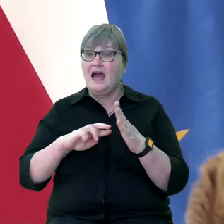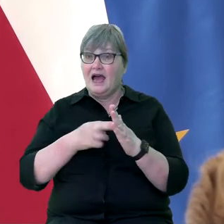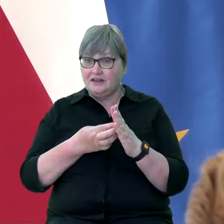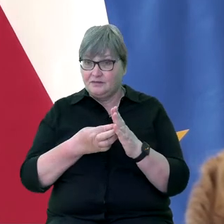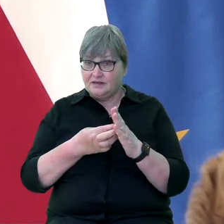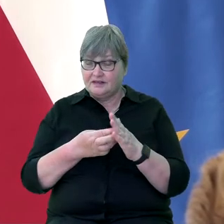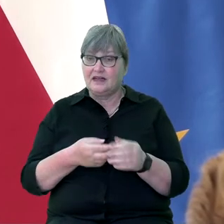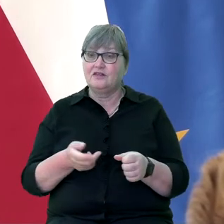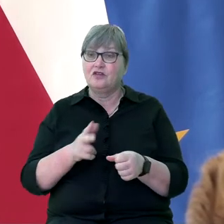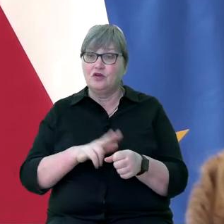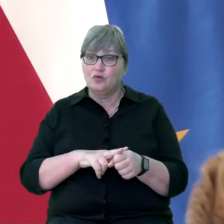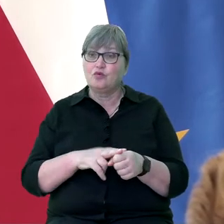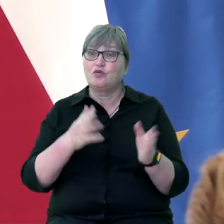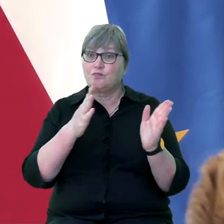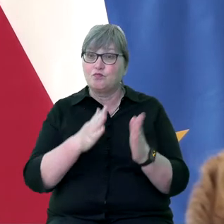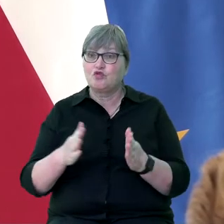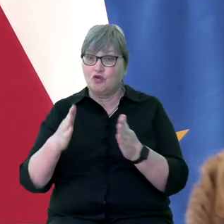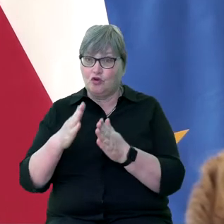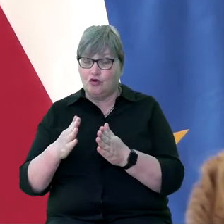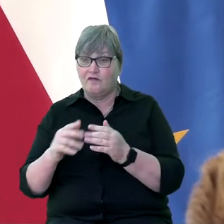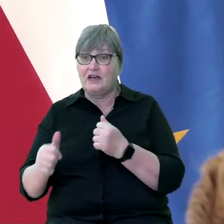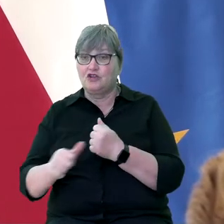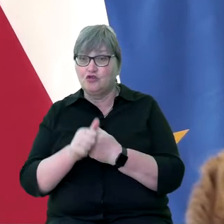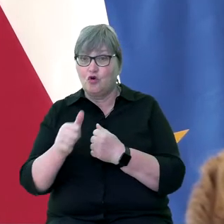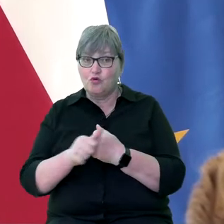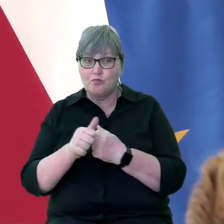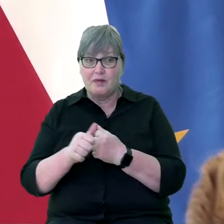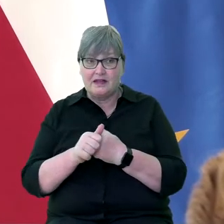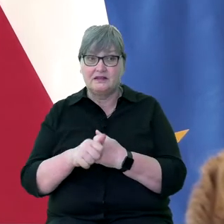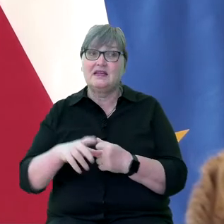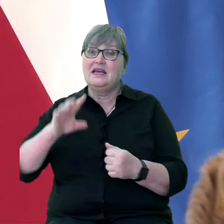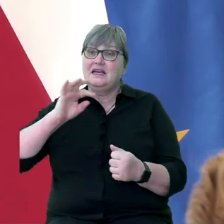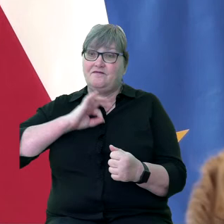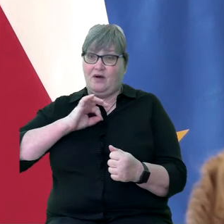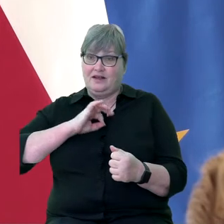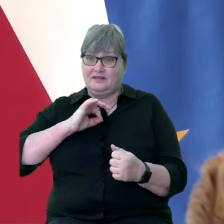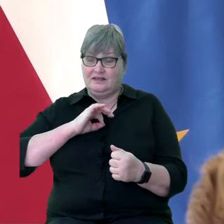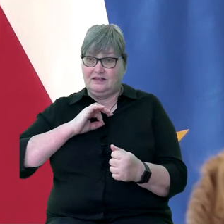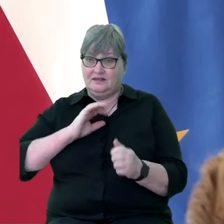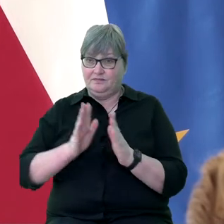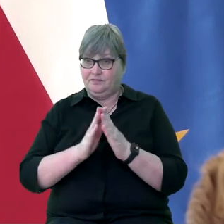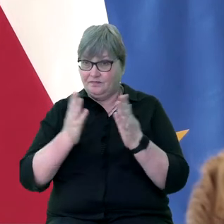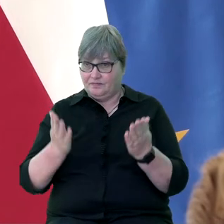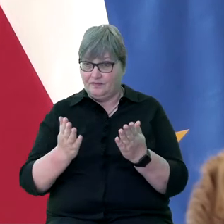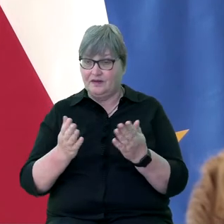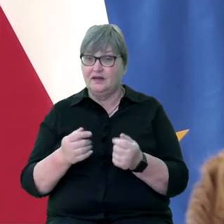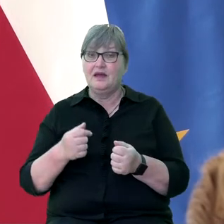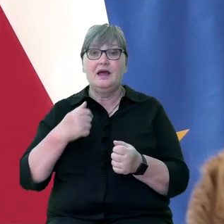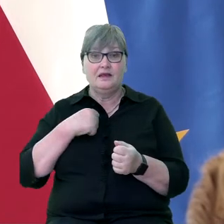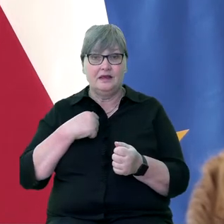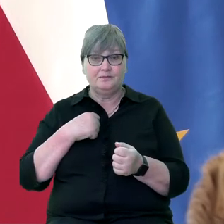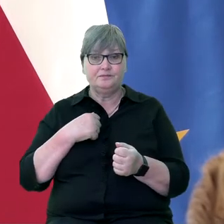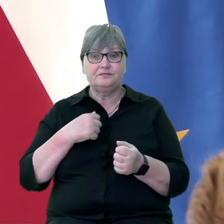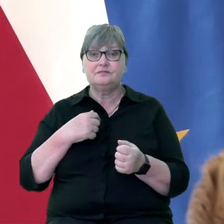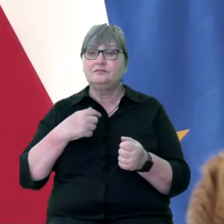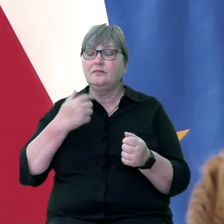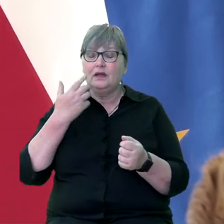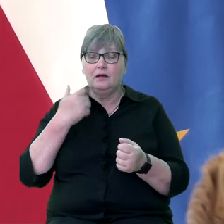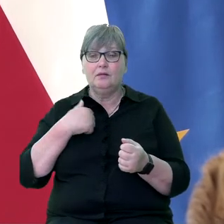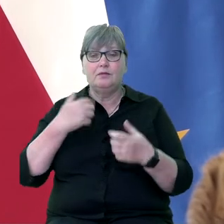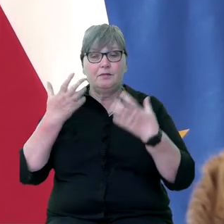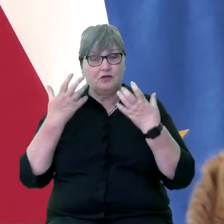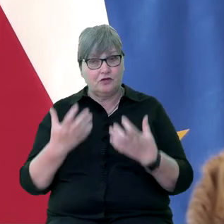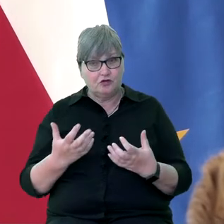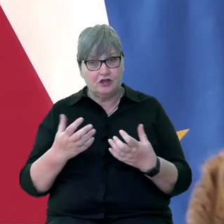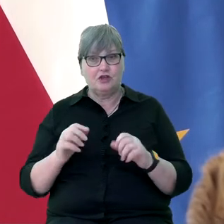nas dokumenty i zdjęcia ze swoich rodzinnych archiwów. Zależało mi na decentralizacji tych